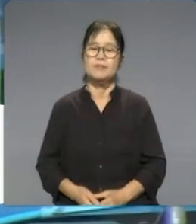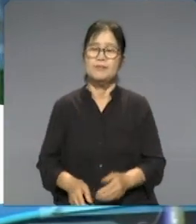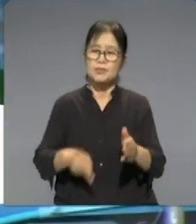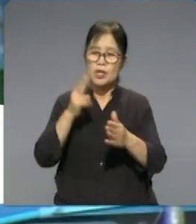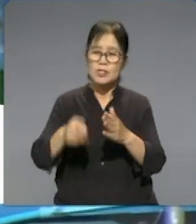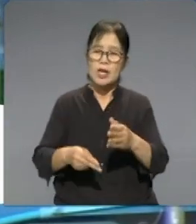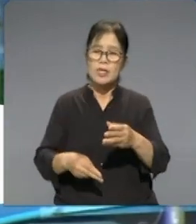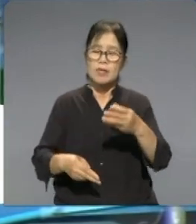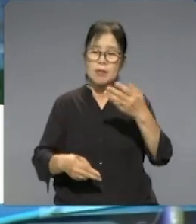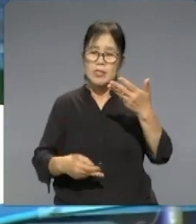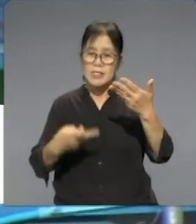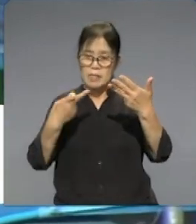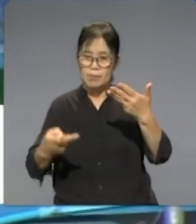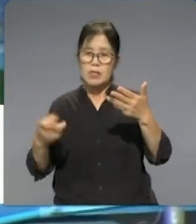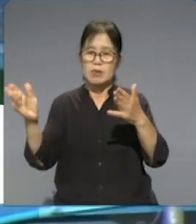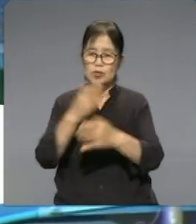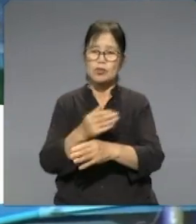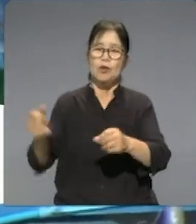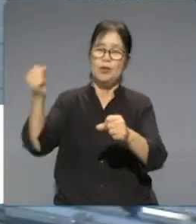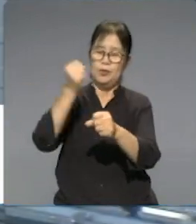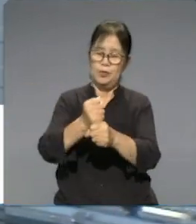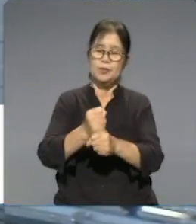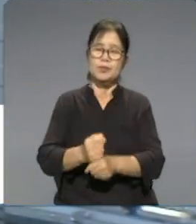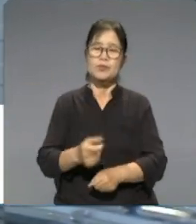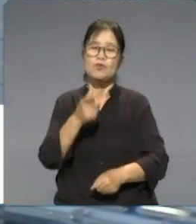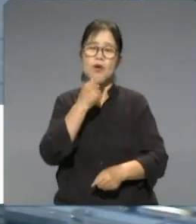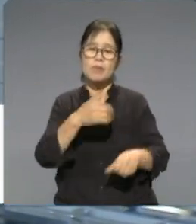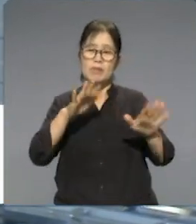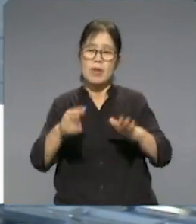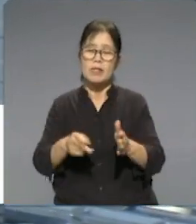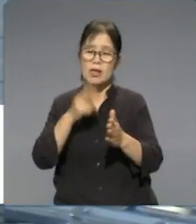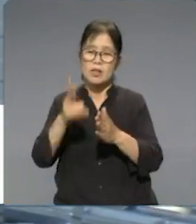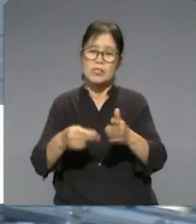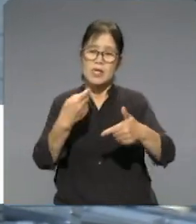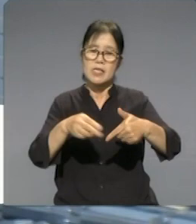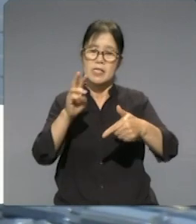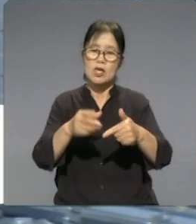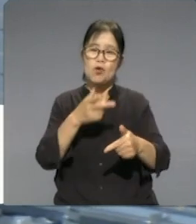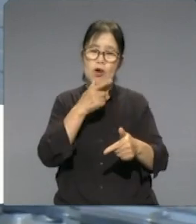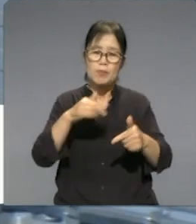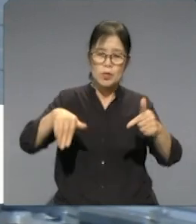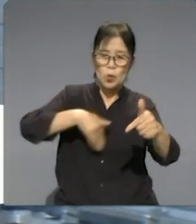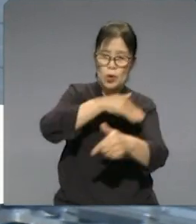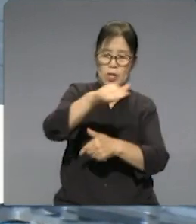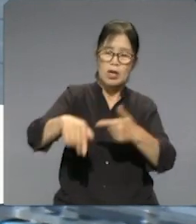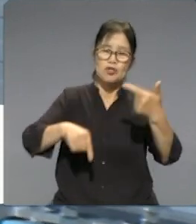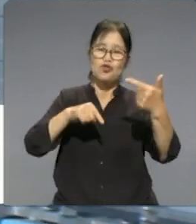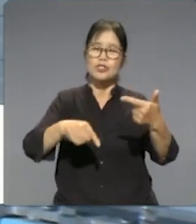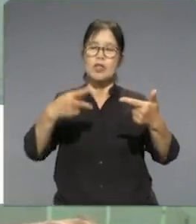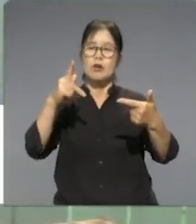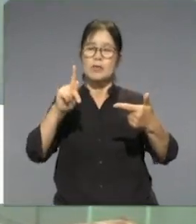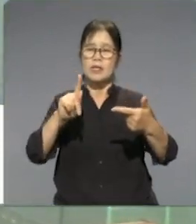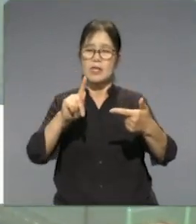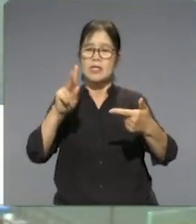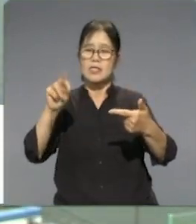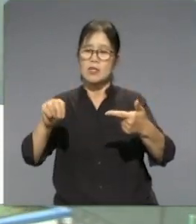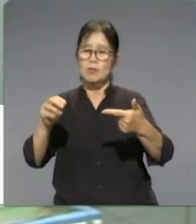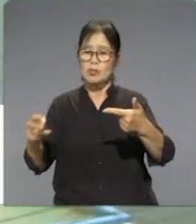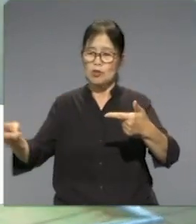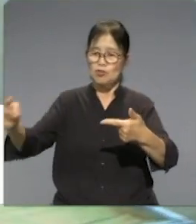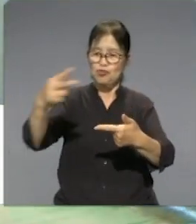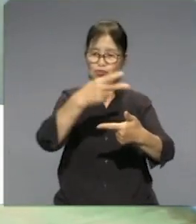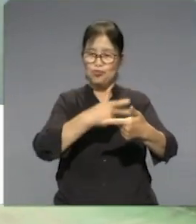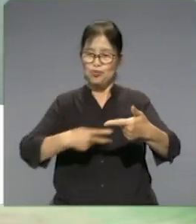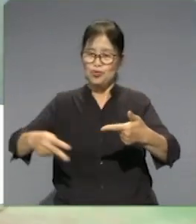열차는 12일부터 정상 운행될 예정이며 월미 바다열차는 인천 월미도 외곽 6.1km 구간을 일주하는